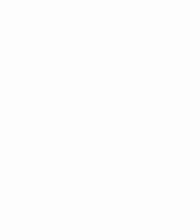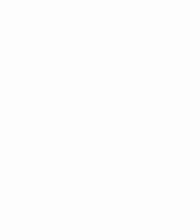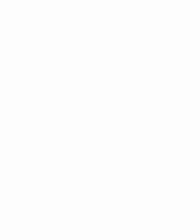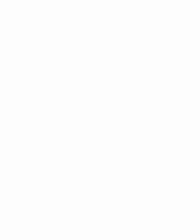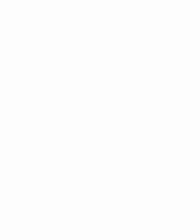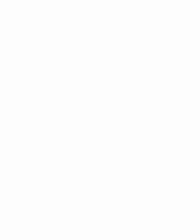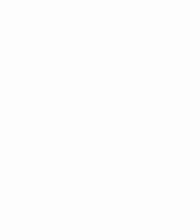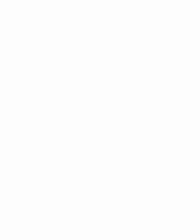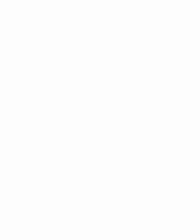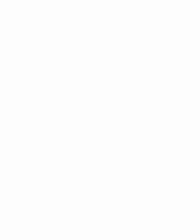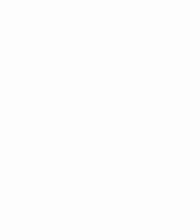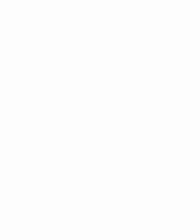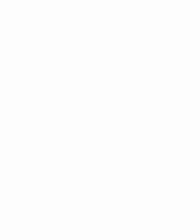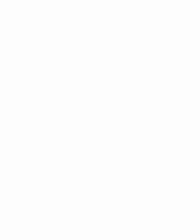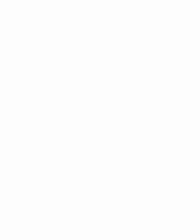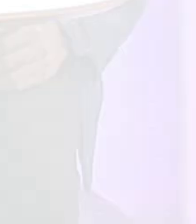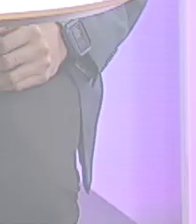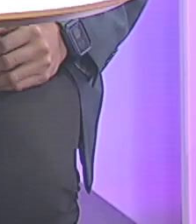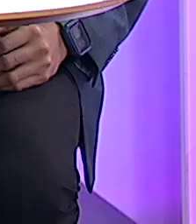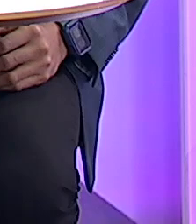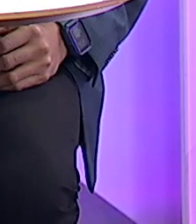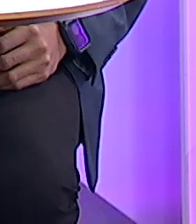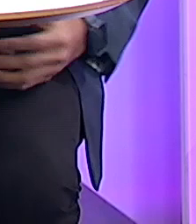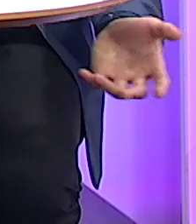EduwebTV KPM.